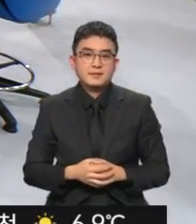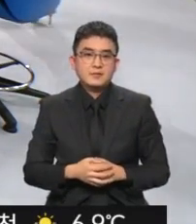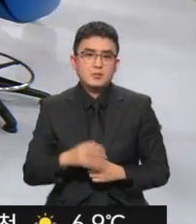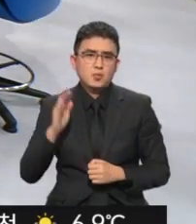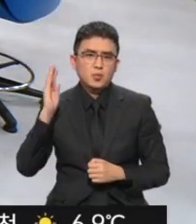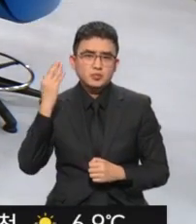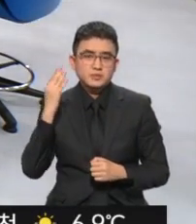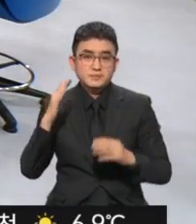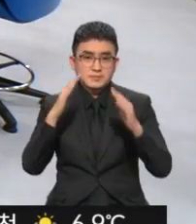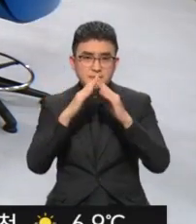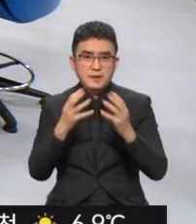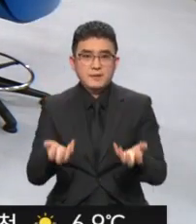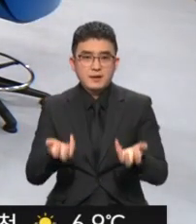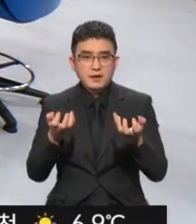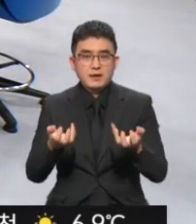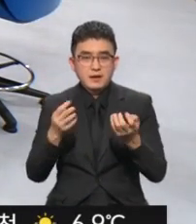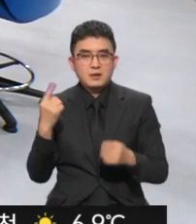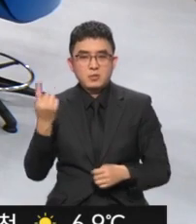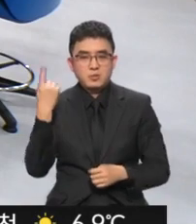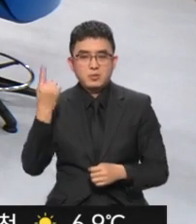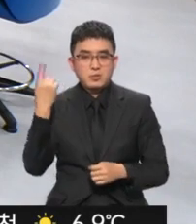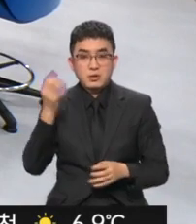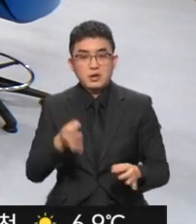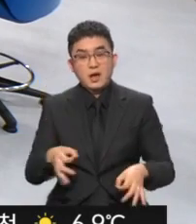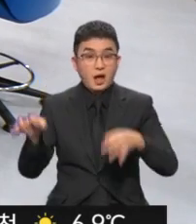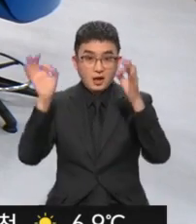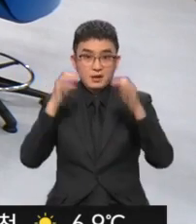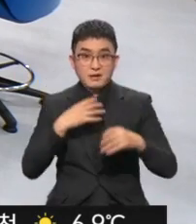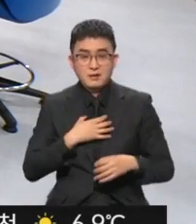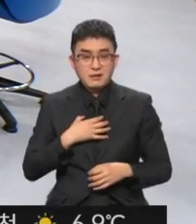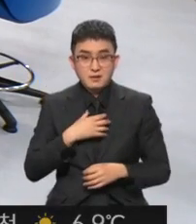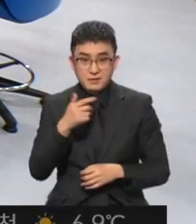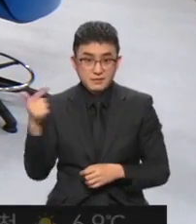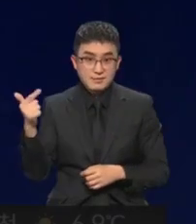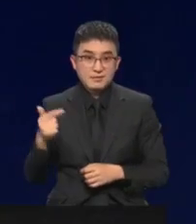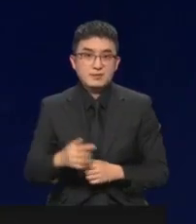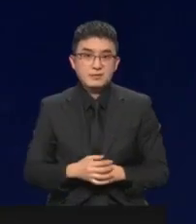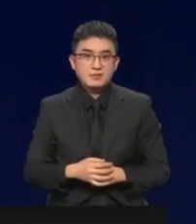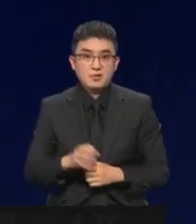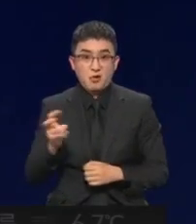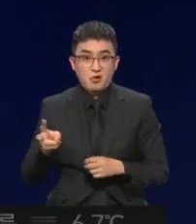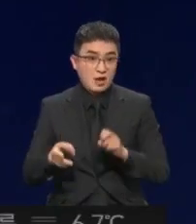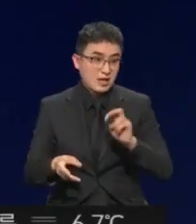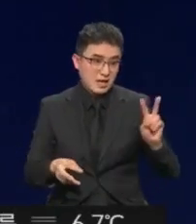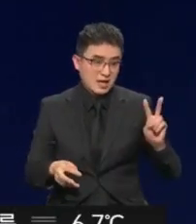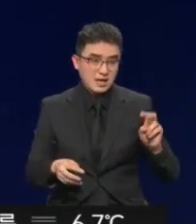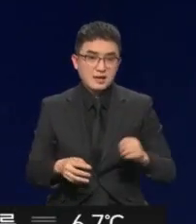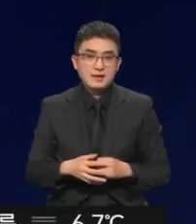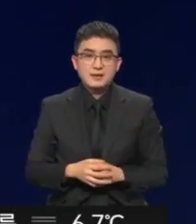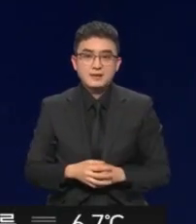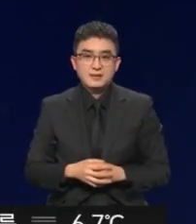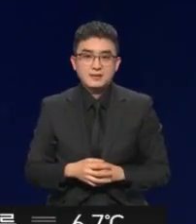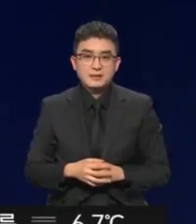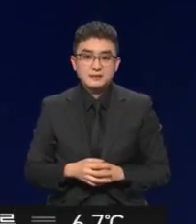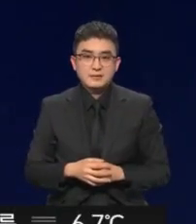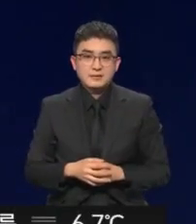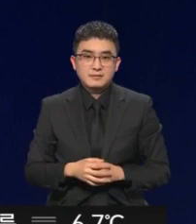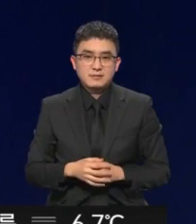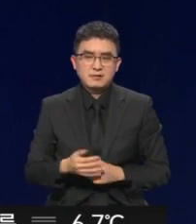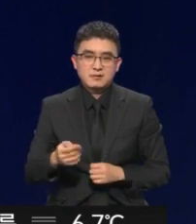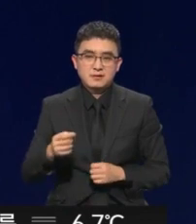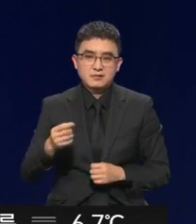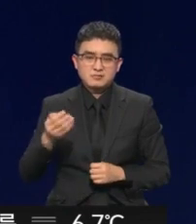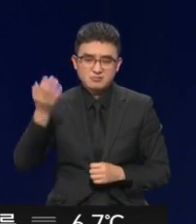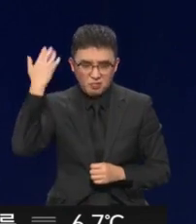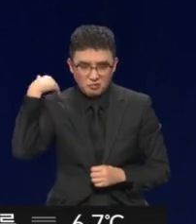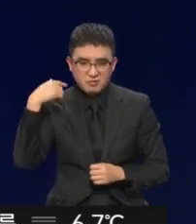난방비 폭탄에 대한 질문이 많이 나왔죠네 그렇습니다이 난방비폭탄에 대해서 여야가 서로 상대방 그러니까 전현정부의